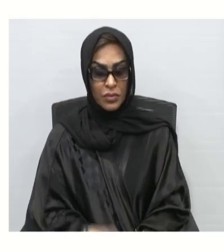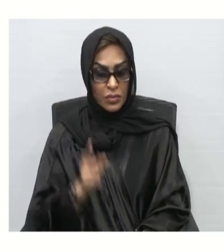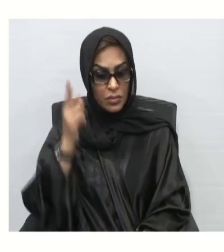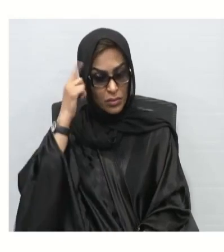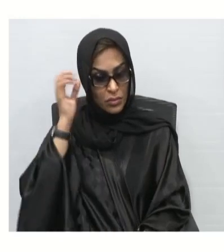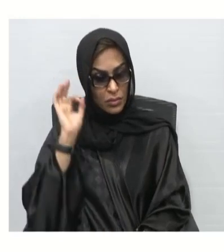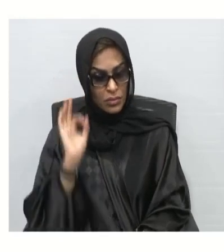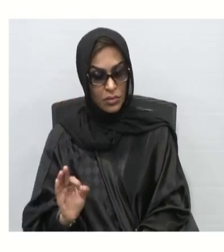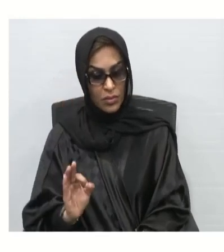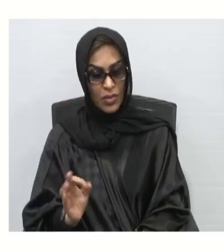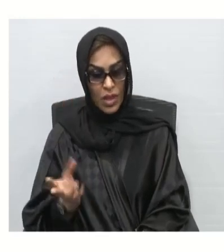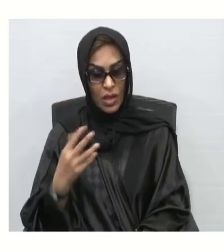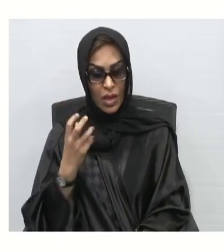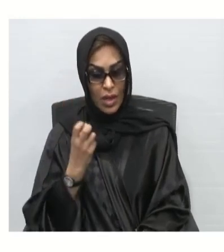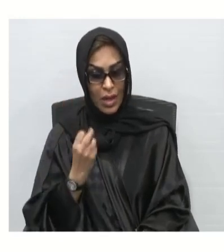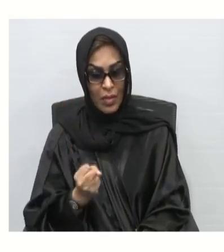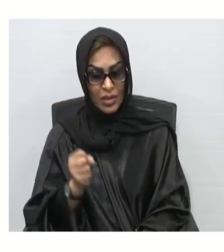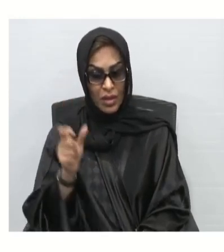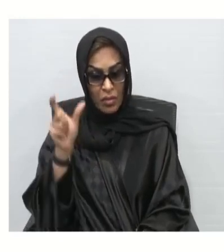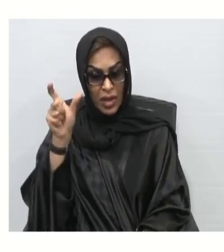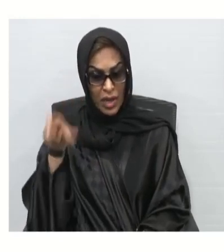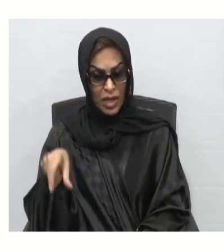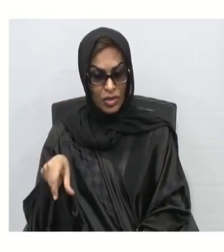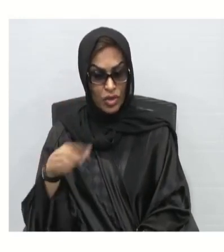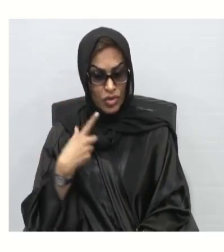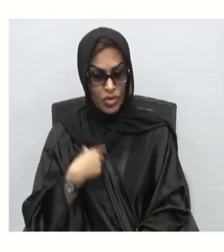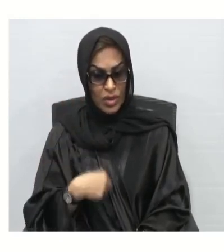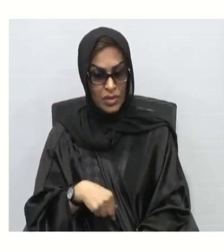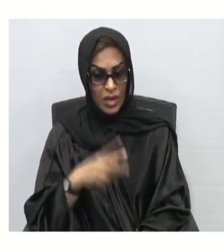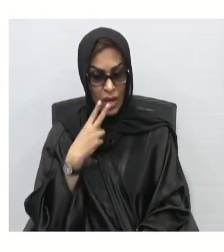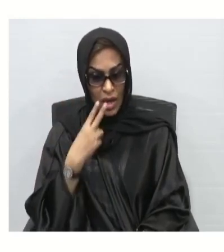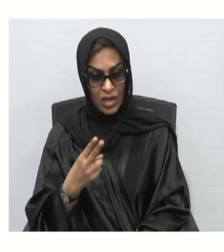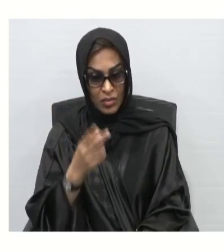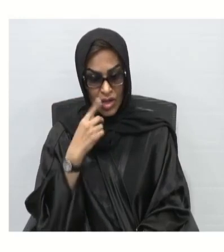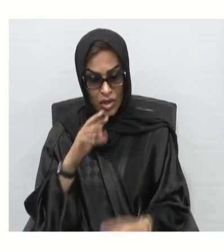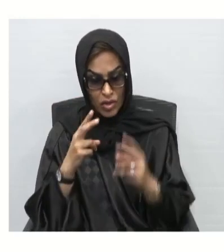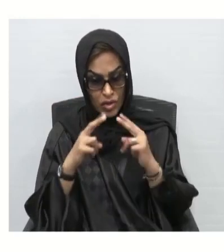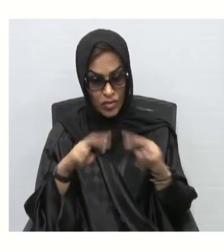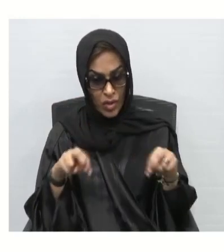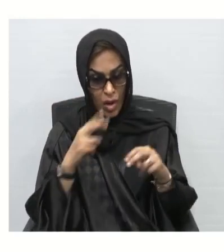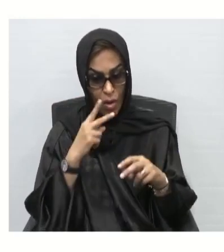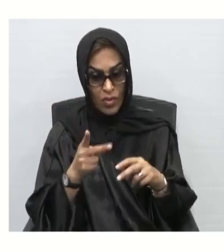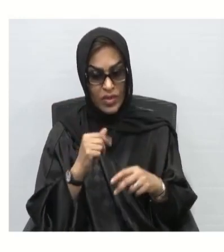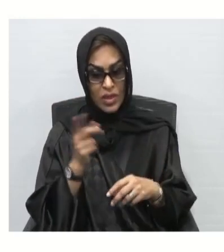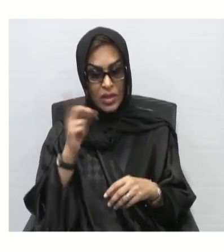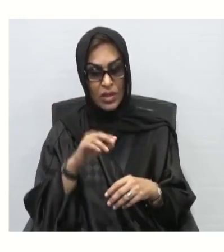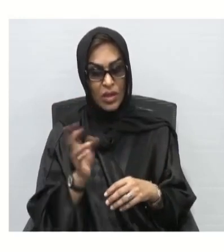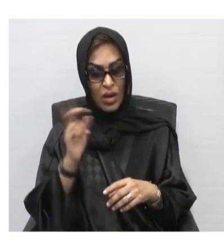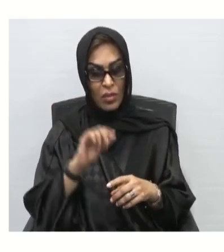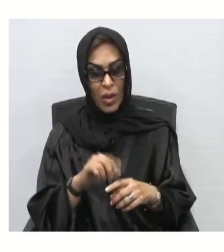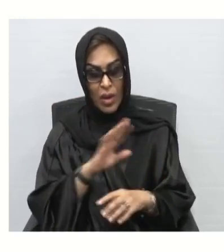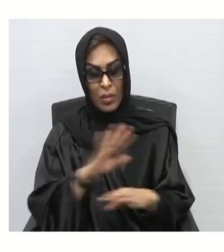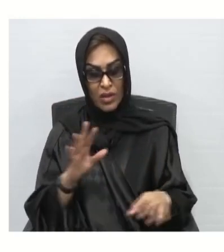ايضا اهميه حمايه بياناتك الشخصيه عدم كشفها عدم الافصاح عنها للاخرين